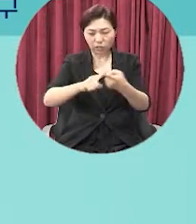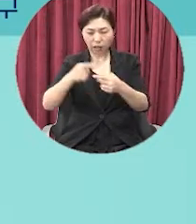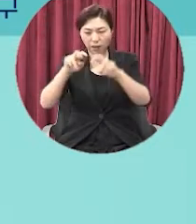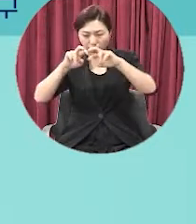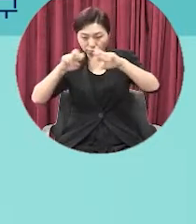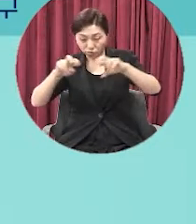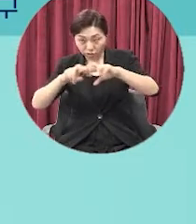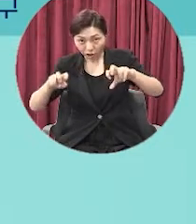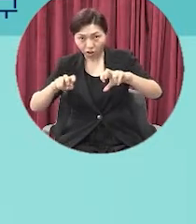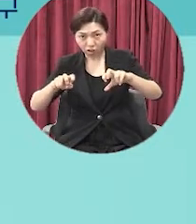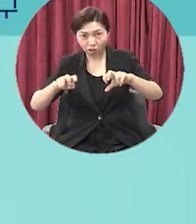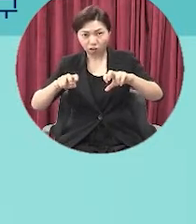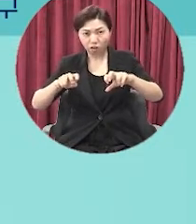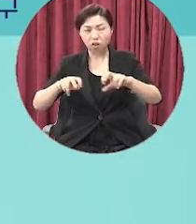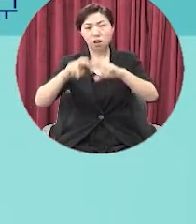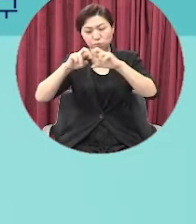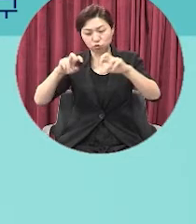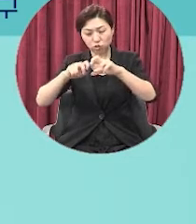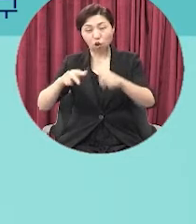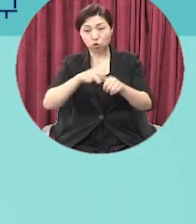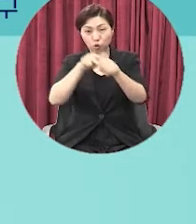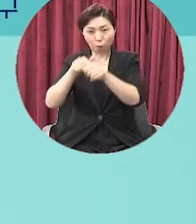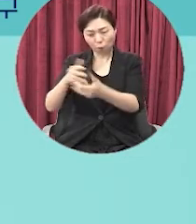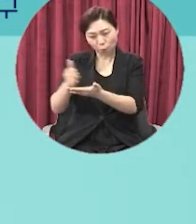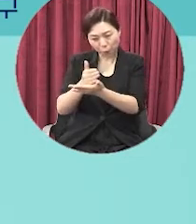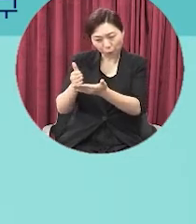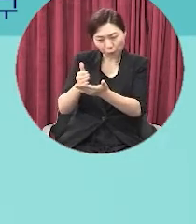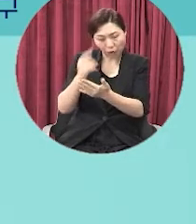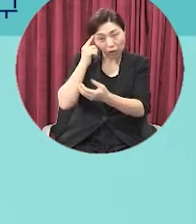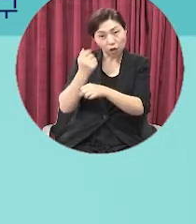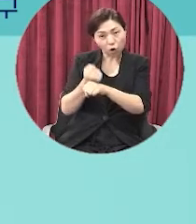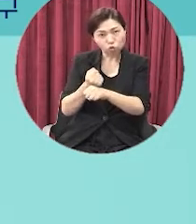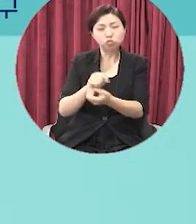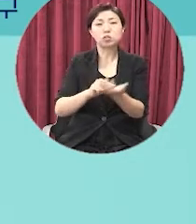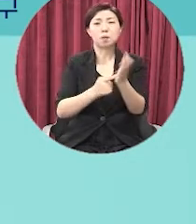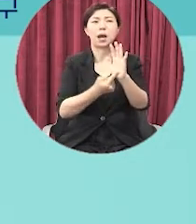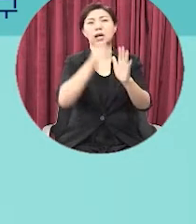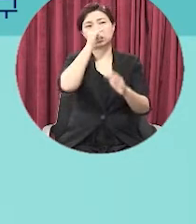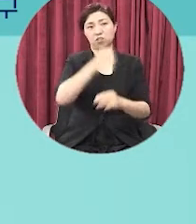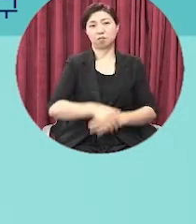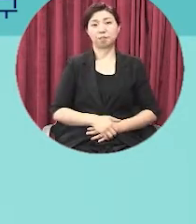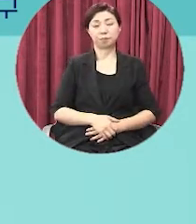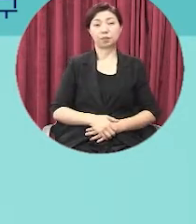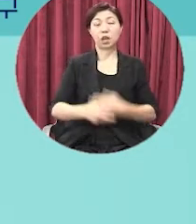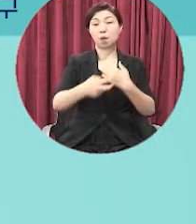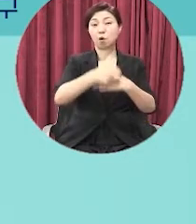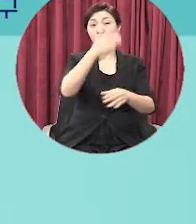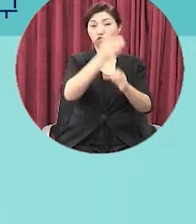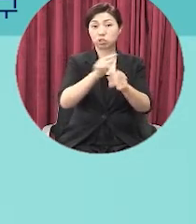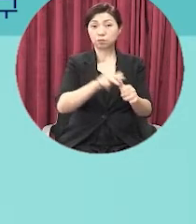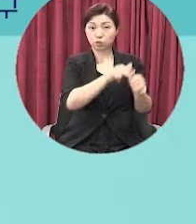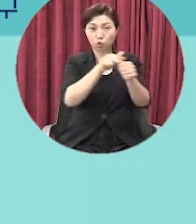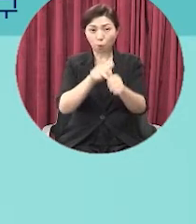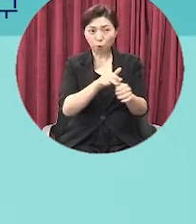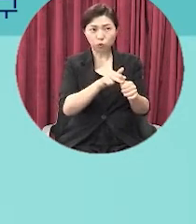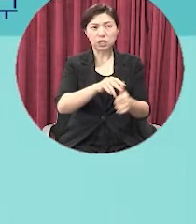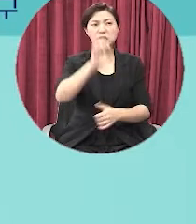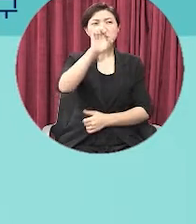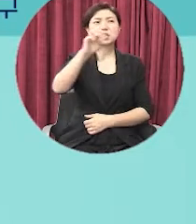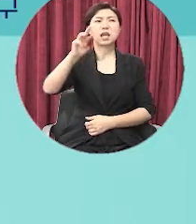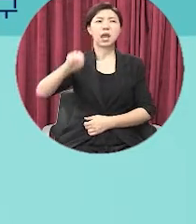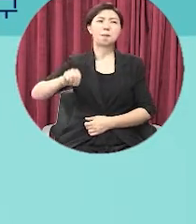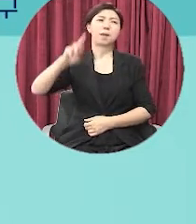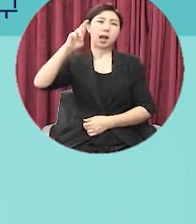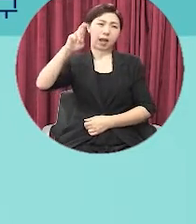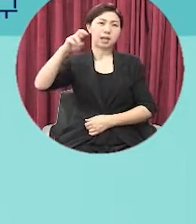개척된 이렇게 데려와 되어있구요 로 사실도 의료기관 대입하는 뭐 사실성을 위해 마리가 크 시즌으로 만들어져서